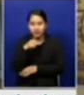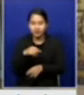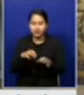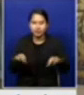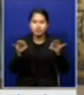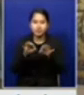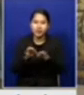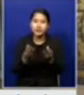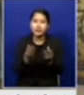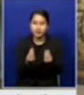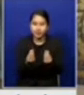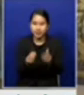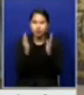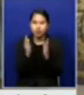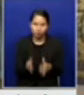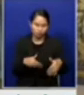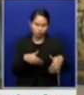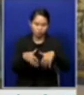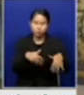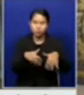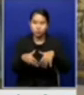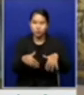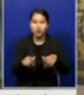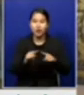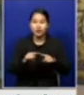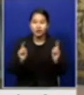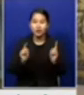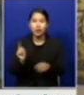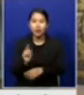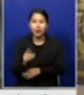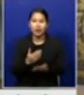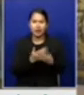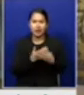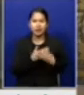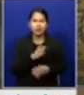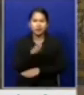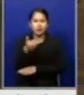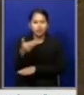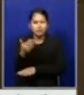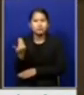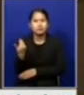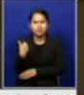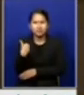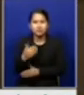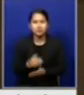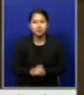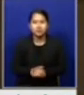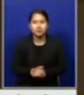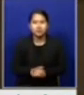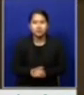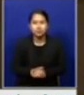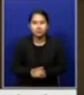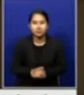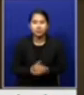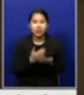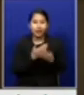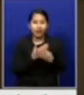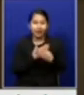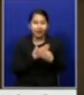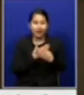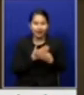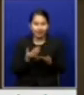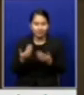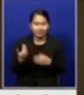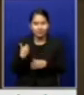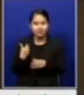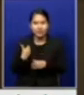แต่อีกส่วนหนึ่งรักชาติรักจนนั้นปลาย6นะครับรักจนมีความร่ำรวยอยู่กลุ่มเดียวแต่คนส่วน